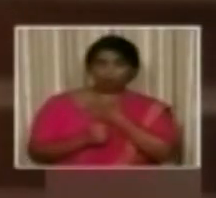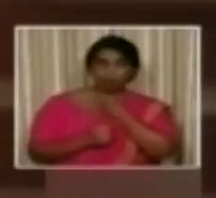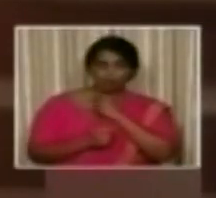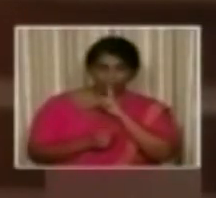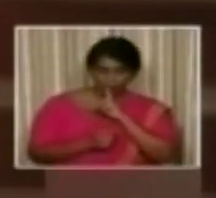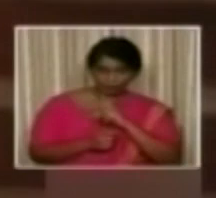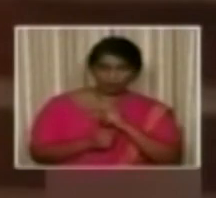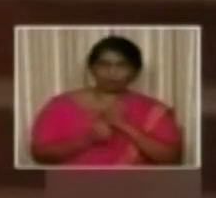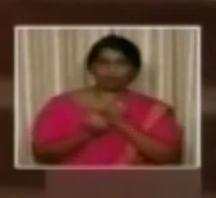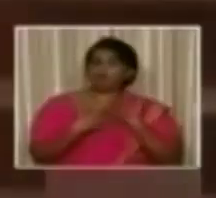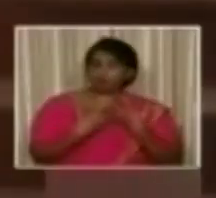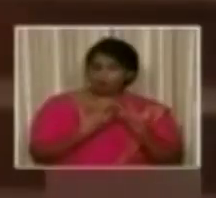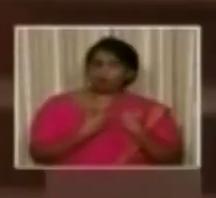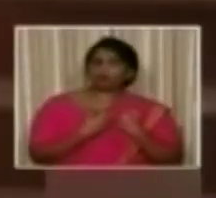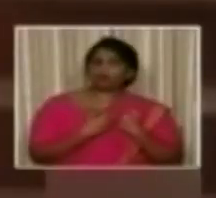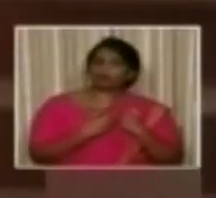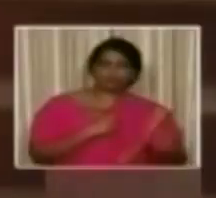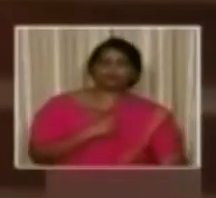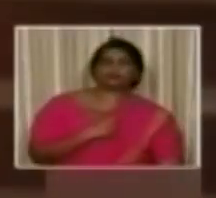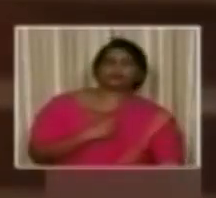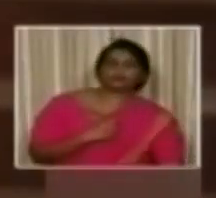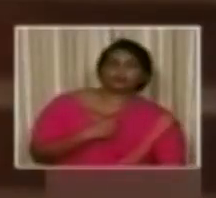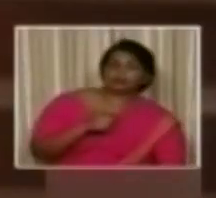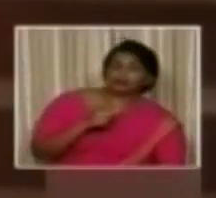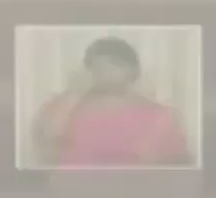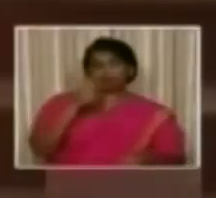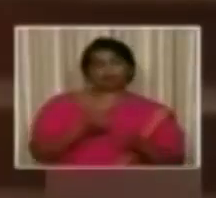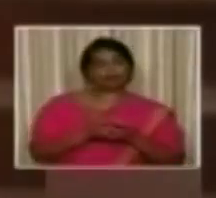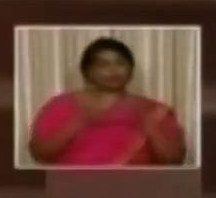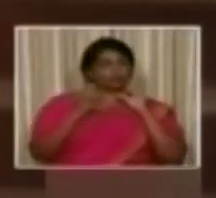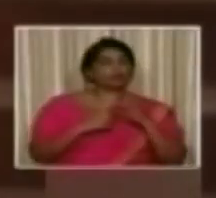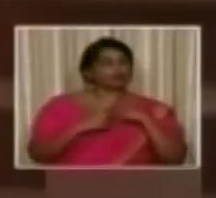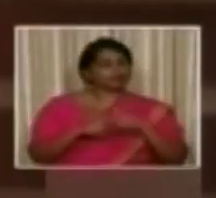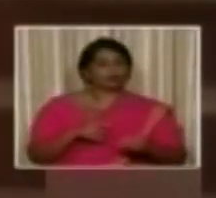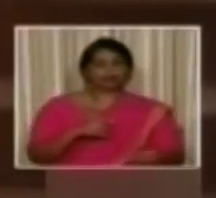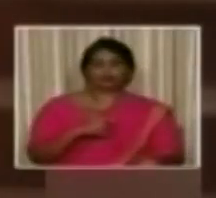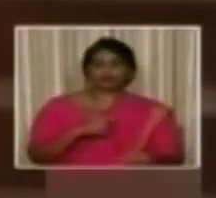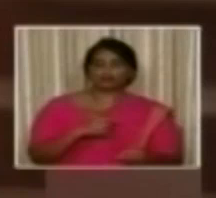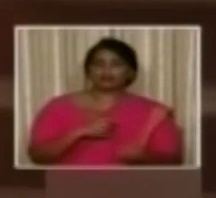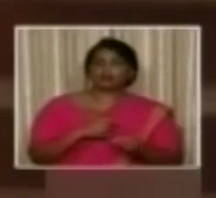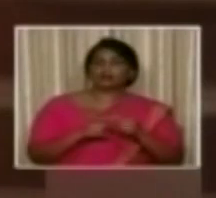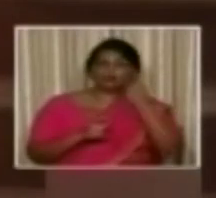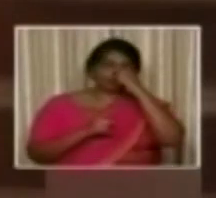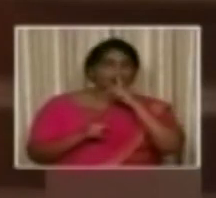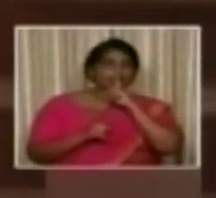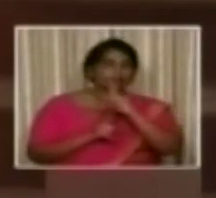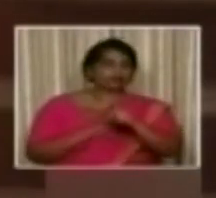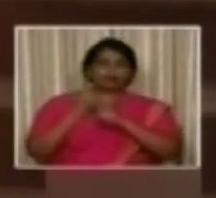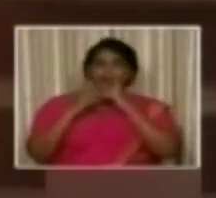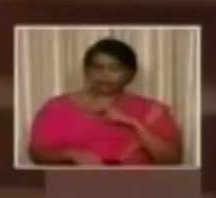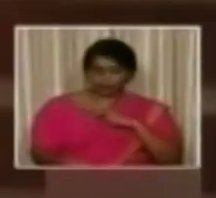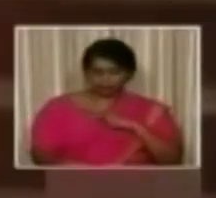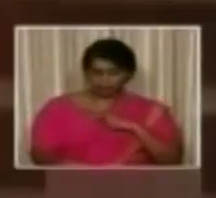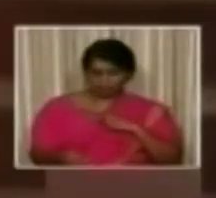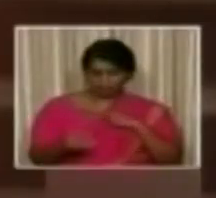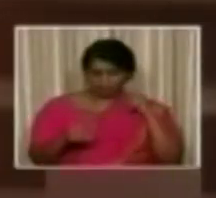பொய் கூறியதற்காக நீங்கள் சிறைக்கு செல்ல வேண்டும் என்ற அச்சம் உள்ளதா? யார் என்ன கூறினாலும் உயிர்த்த ஞாயிறு தாக்குதல் தொடர்பில் கத்தோலிக்க சபை கூட பேசாத